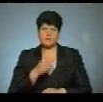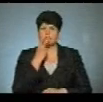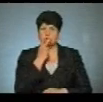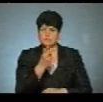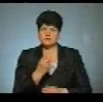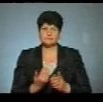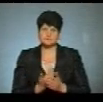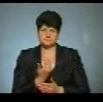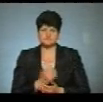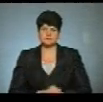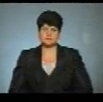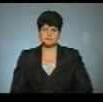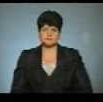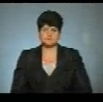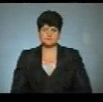у випуску.